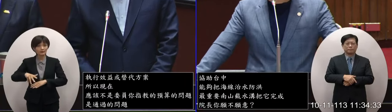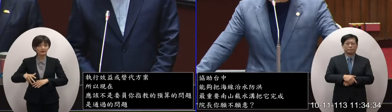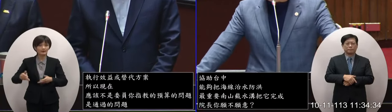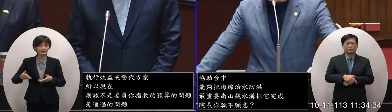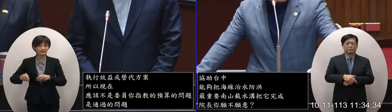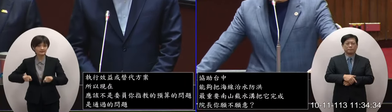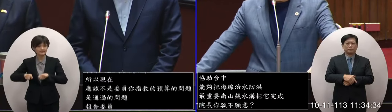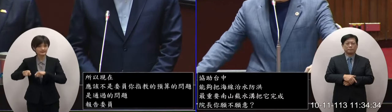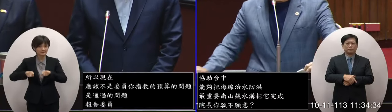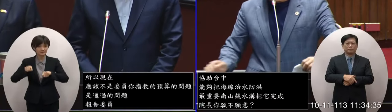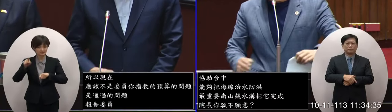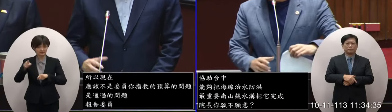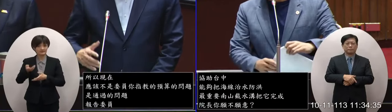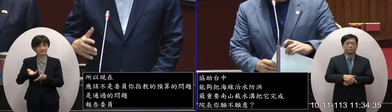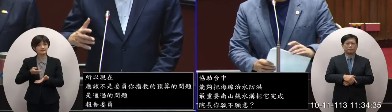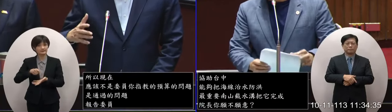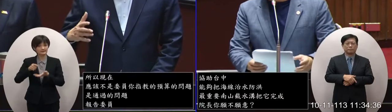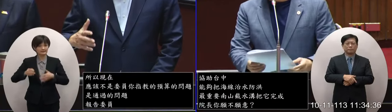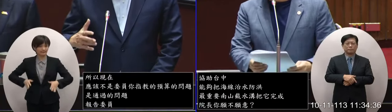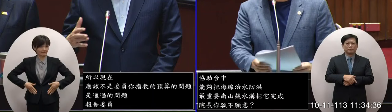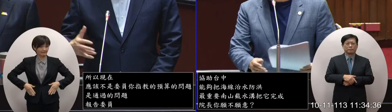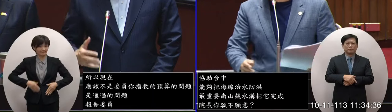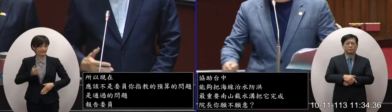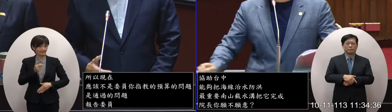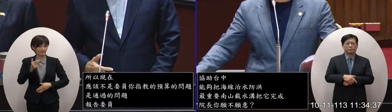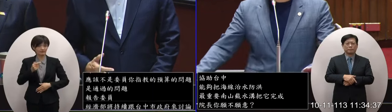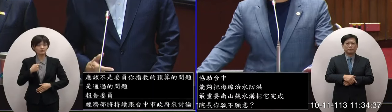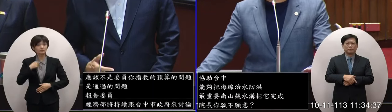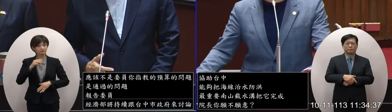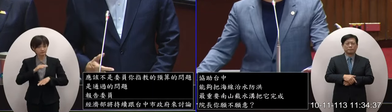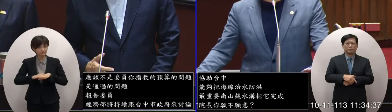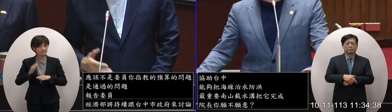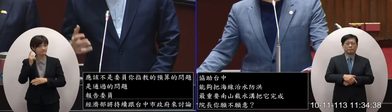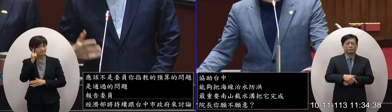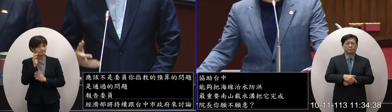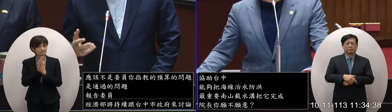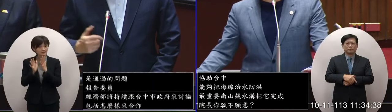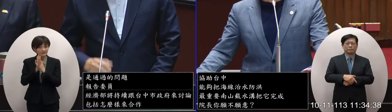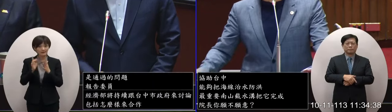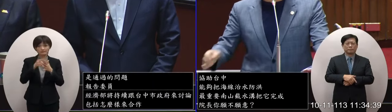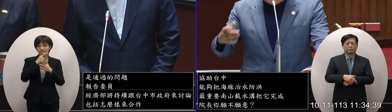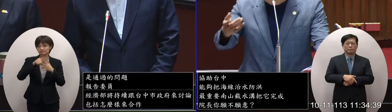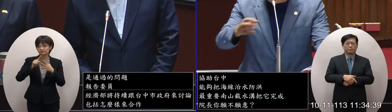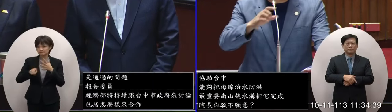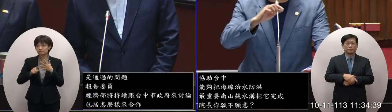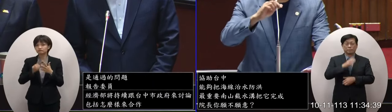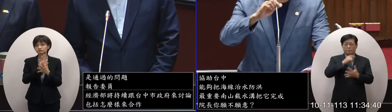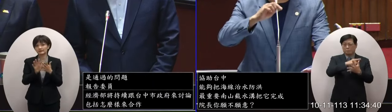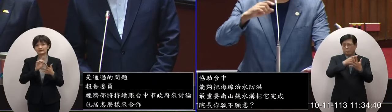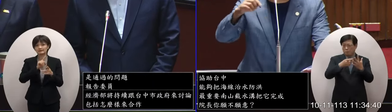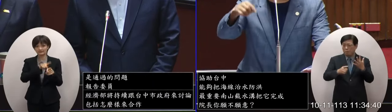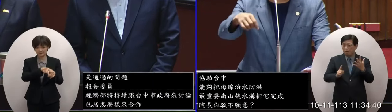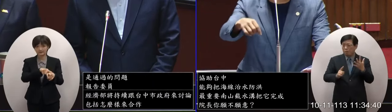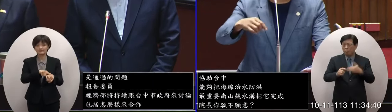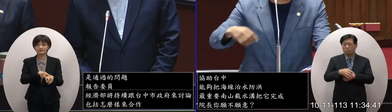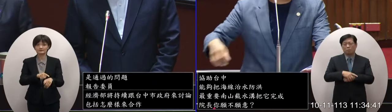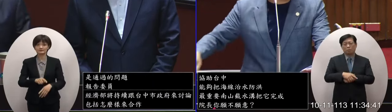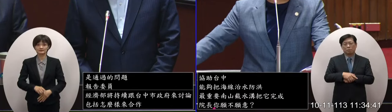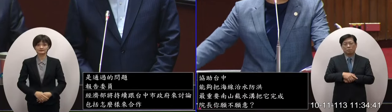急迫性这么高，所以我们会按照优先顺序赶快来这个 优先顺序是